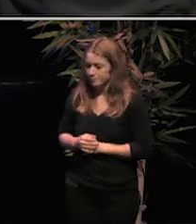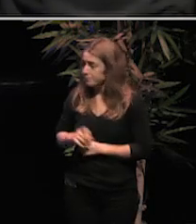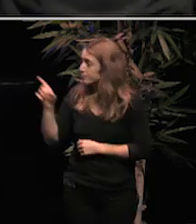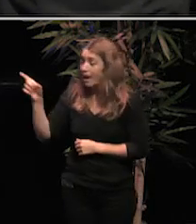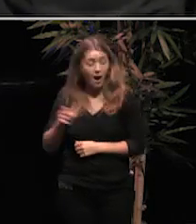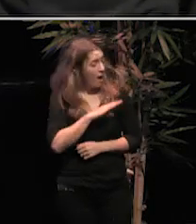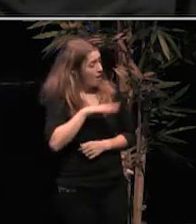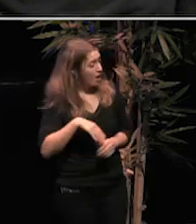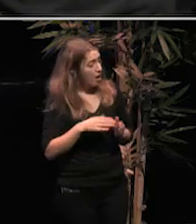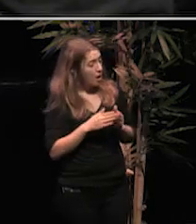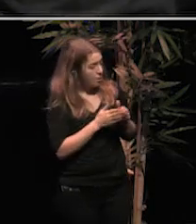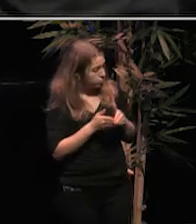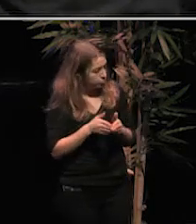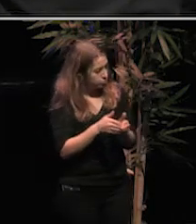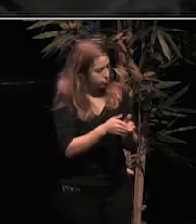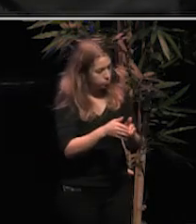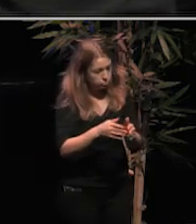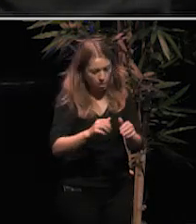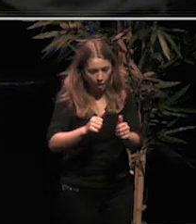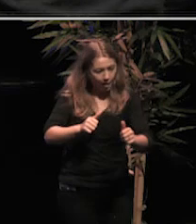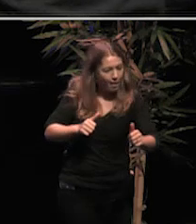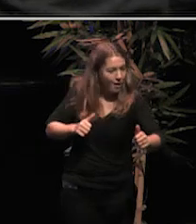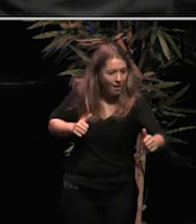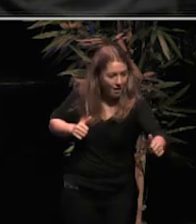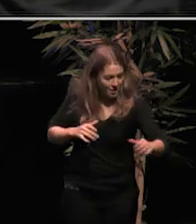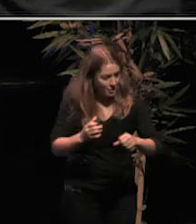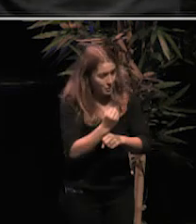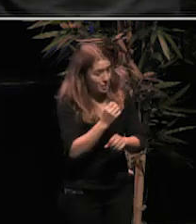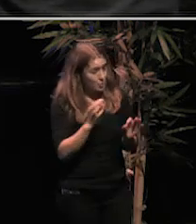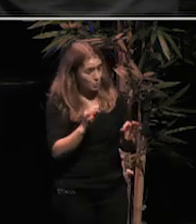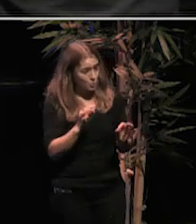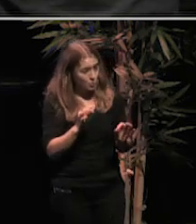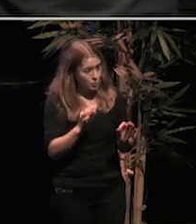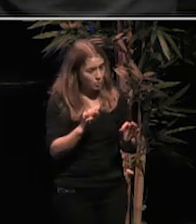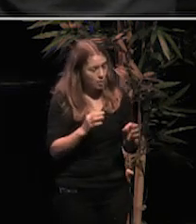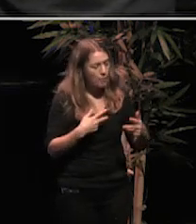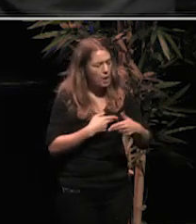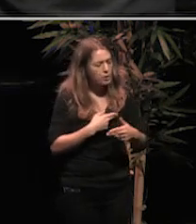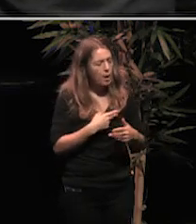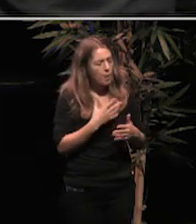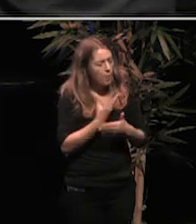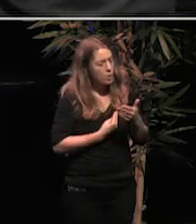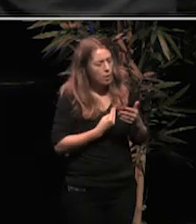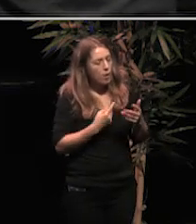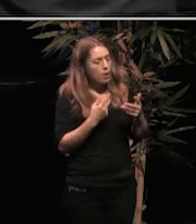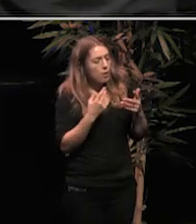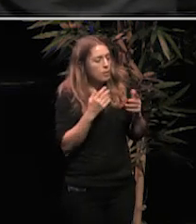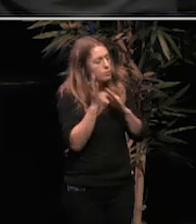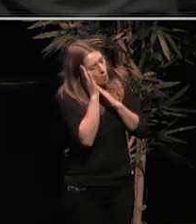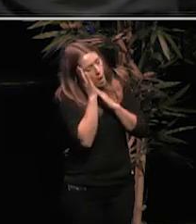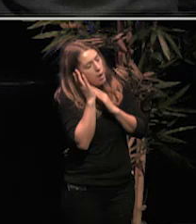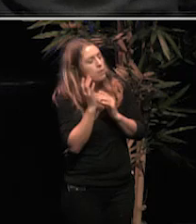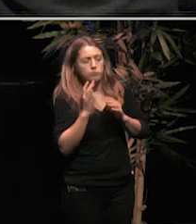tu es en tête, tu arrives à passer, à surmonter cette épreuve en lien avec cette privation de sommeil, ou en tout cas qui vient affecter ta